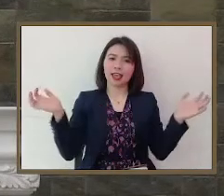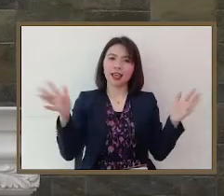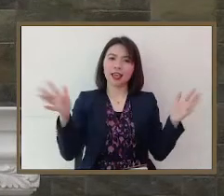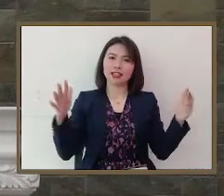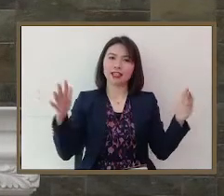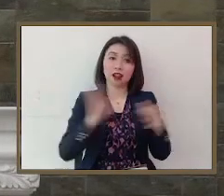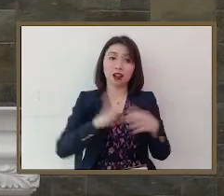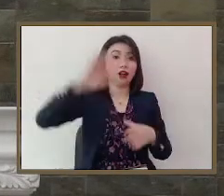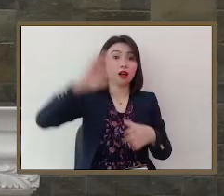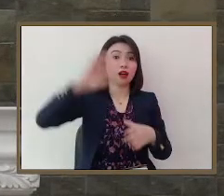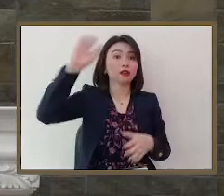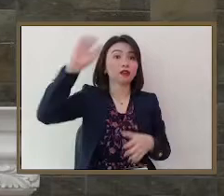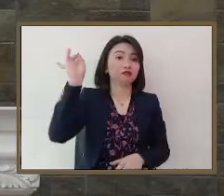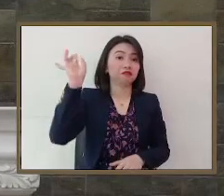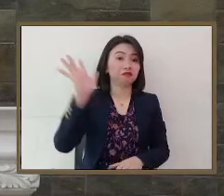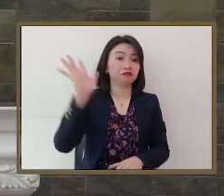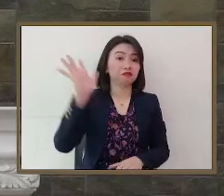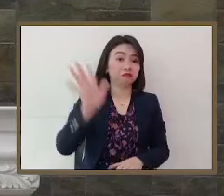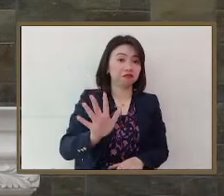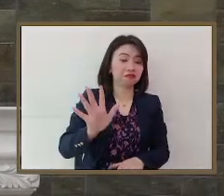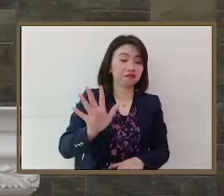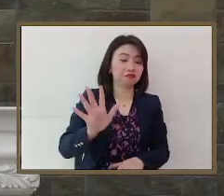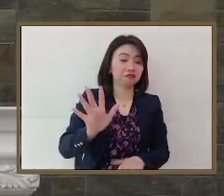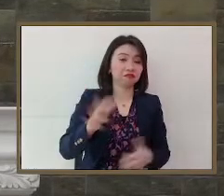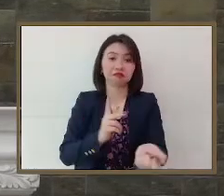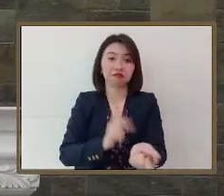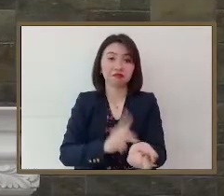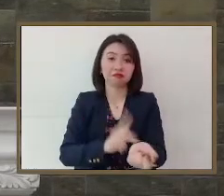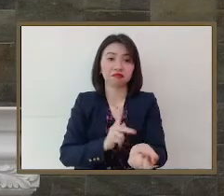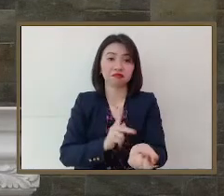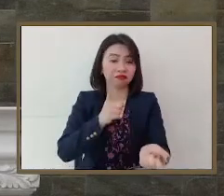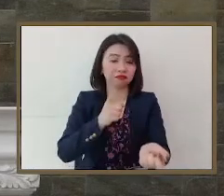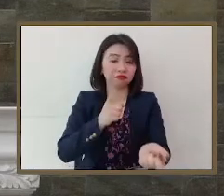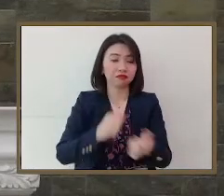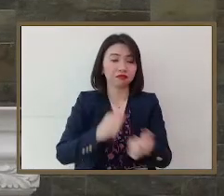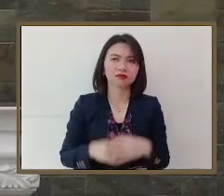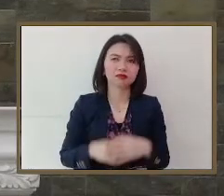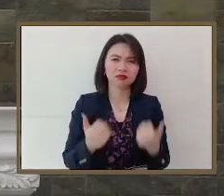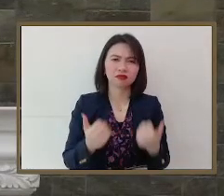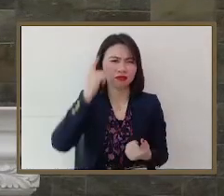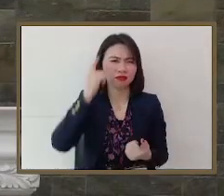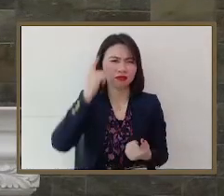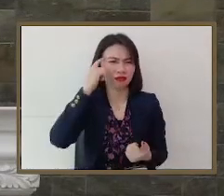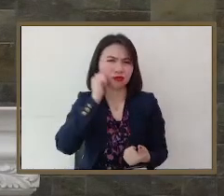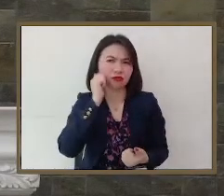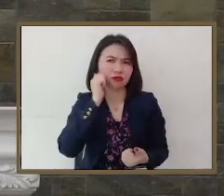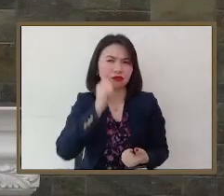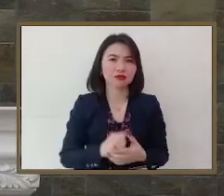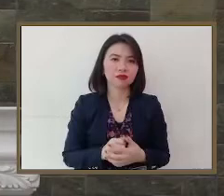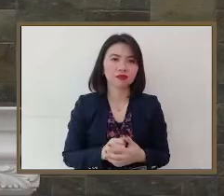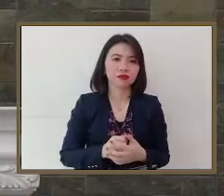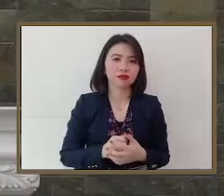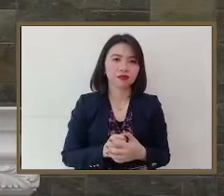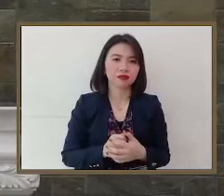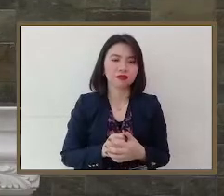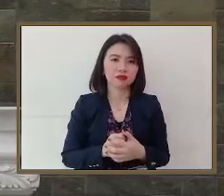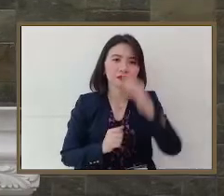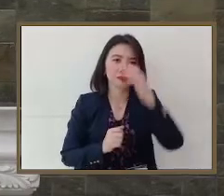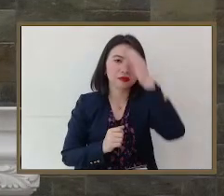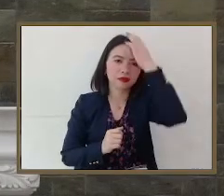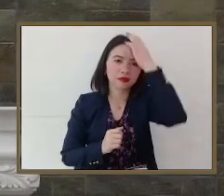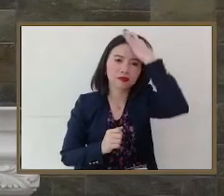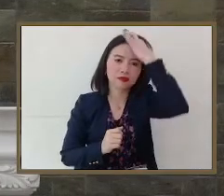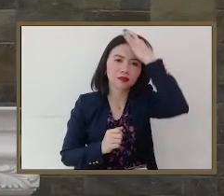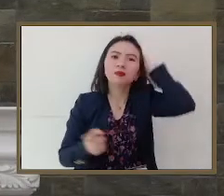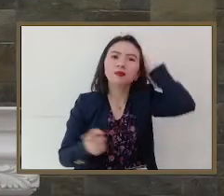Corinthians. Alright? Now, kapatid, isipin po natin mabuti. Kaya dating ko po ngayon, do